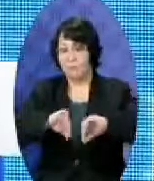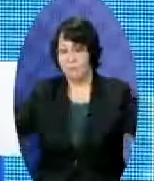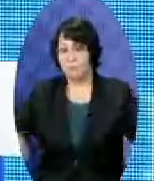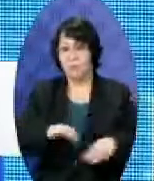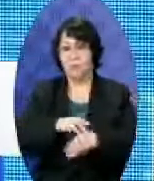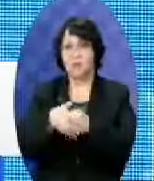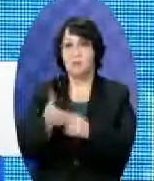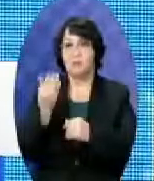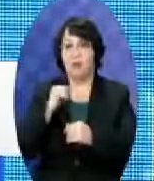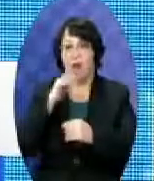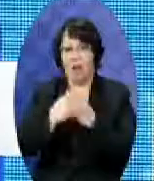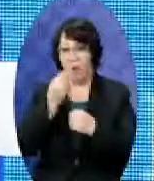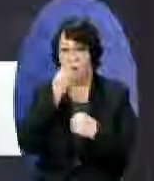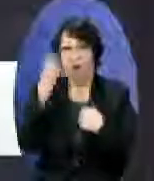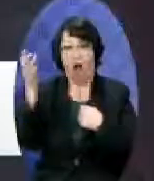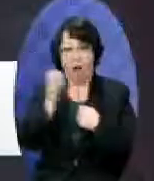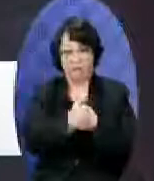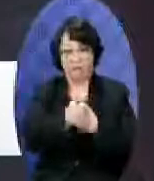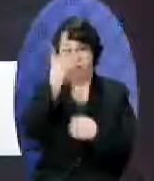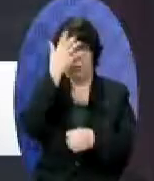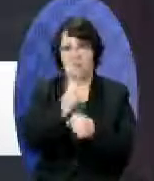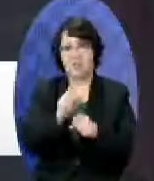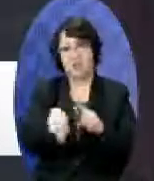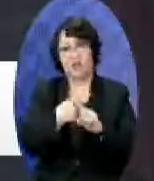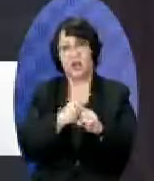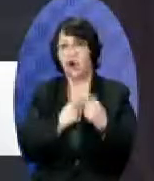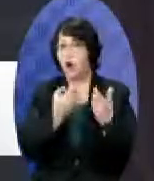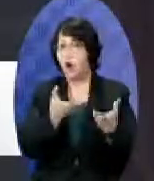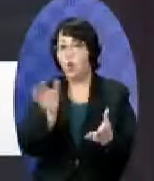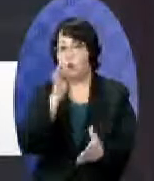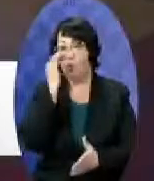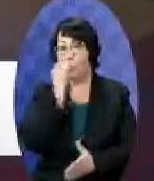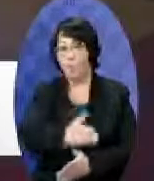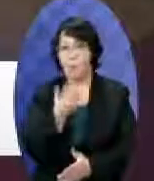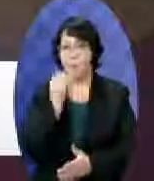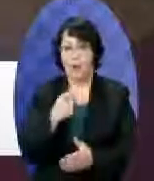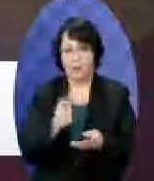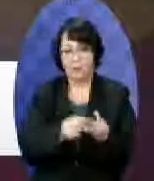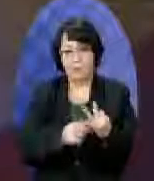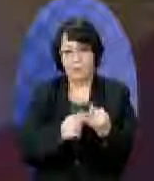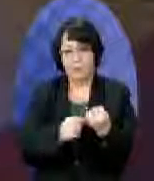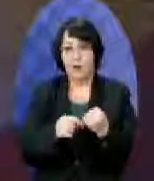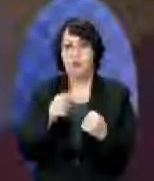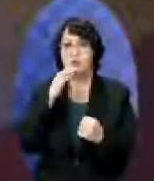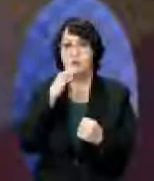албан дахин томилохгүй байх зэрэг олон санал дүгнэлтүүдийг нэгтгэж засгийн газарт хургуулхээр боллоо.